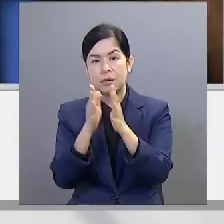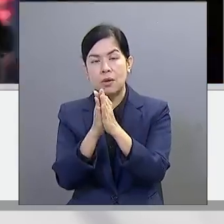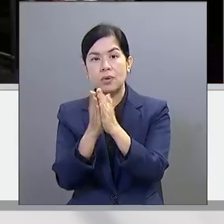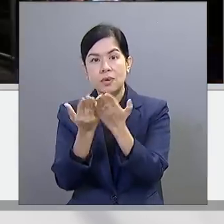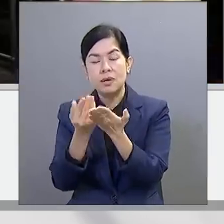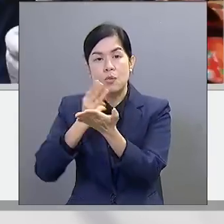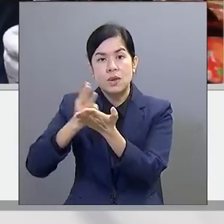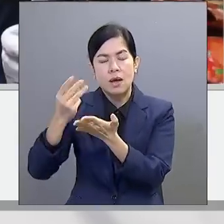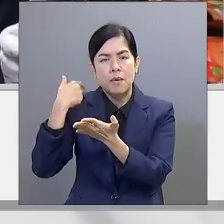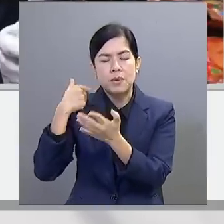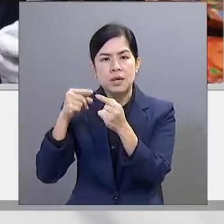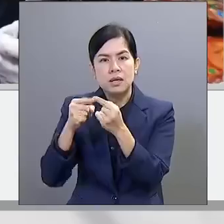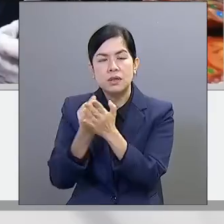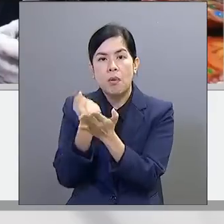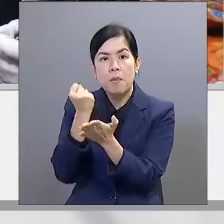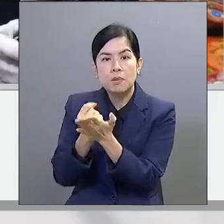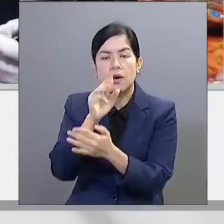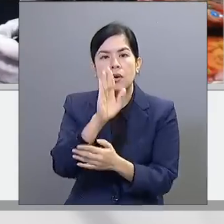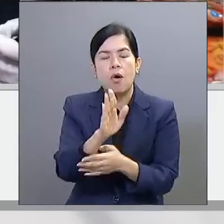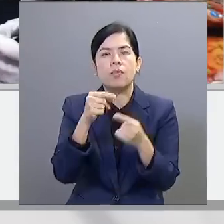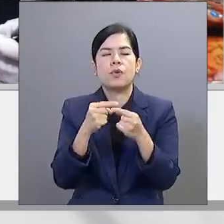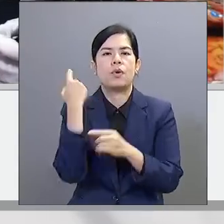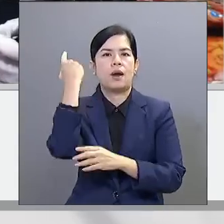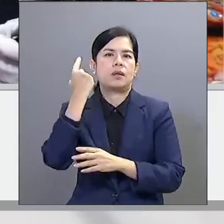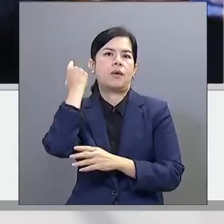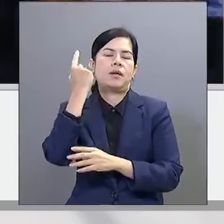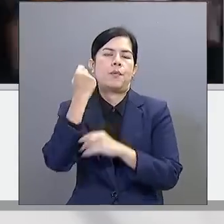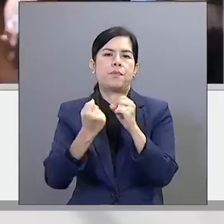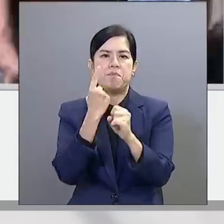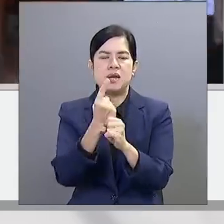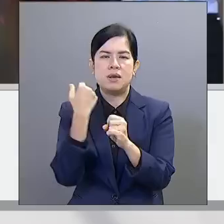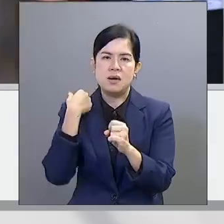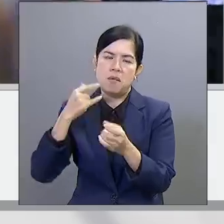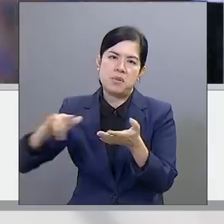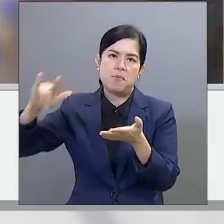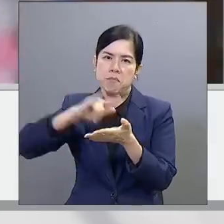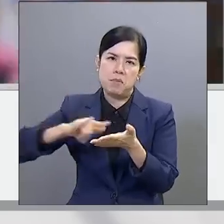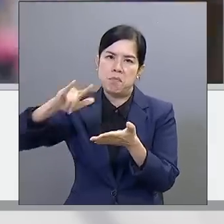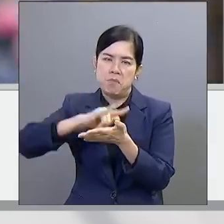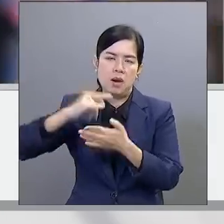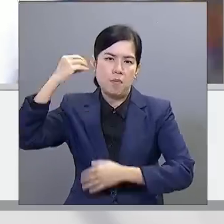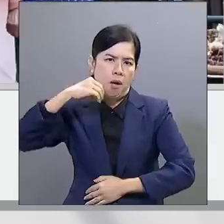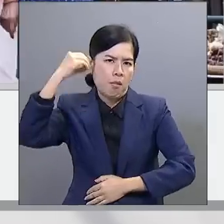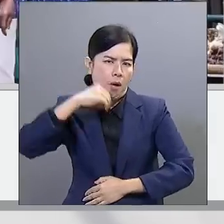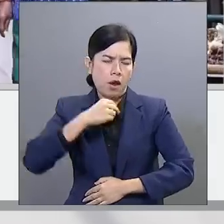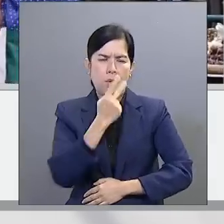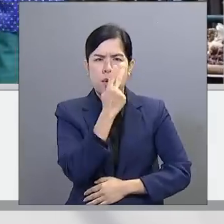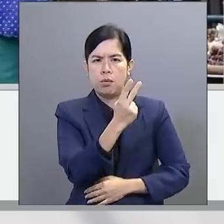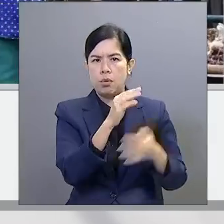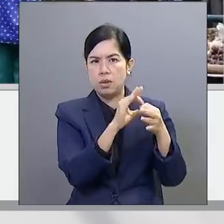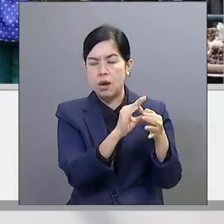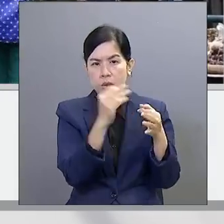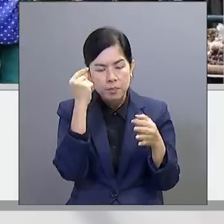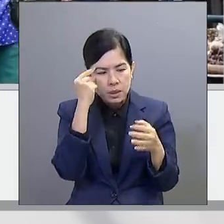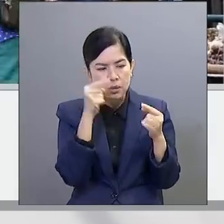างเข้ามาเข้าออกค่ะปีนึงก็เข้าออกกันหลายๆครั้งตลอดทั้งปีมีเป้าหมายในการเข้ามาดูช่องทางการค้าการข